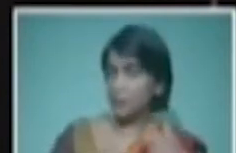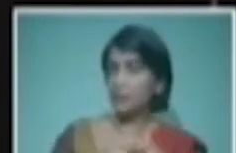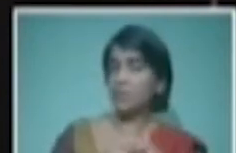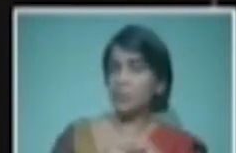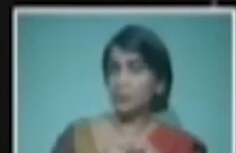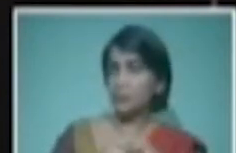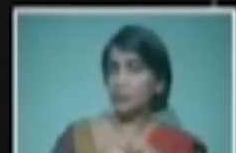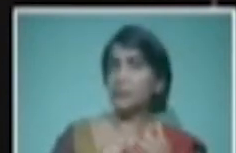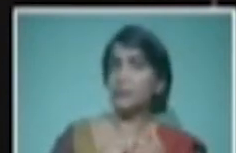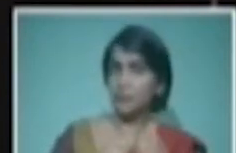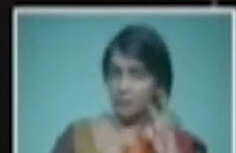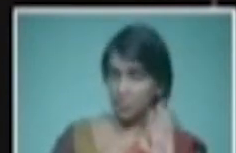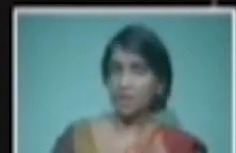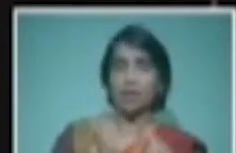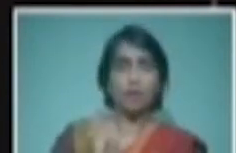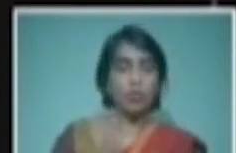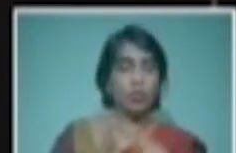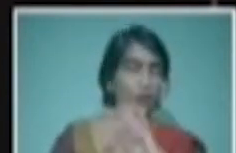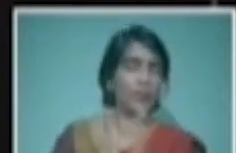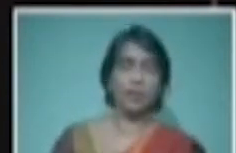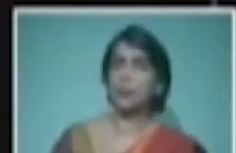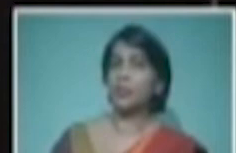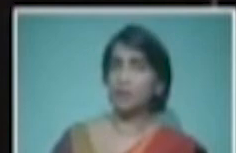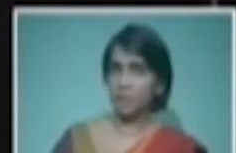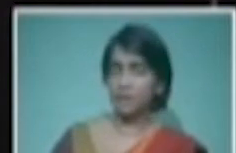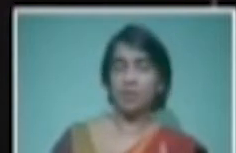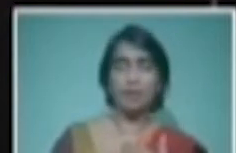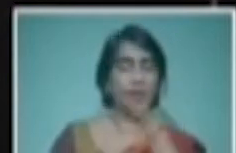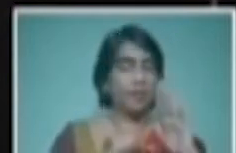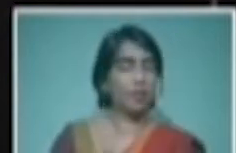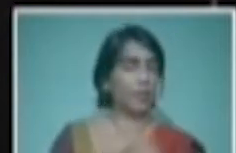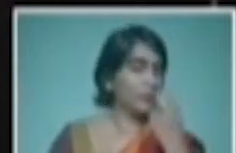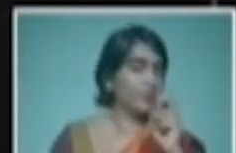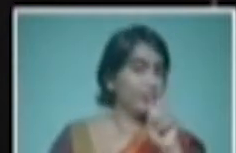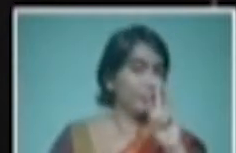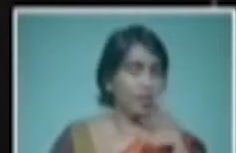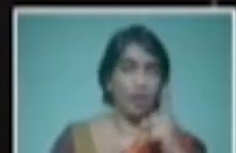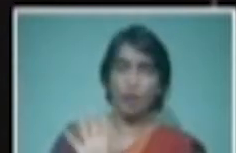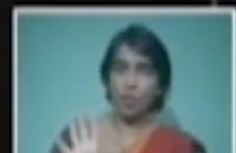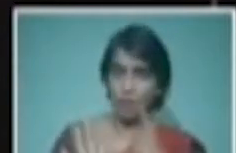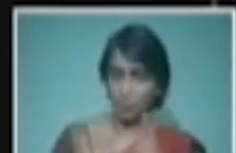ලෙස ගැටලුවක් වෙන අමුද්‍රව්‍ය හිඟය සඳහා පිළියමක් ලෙස 2020 වසරේදී